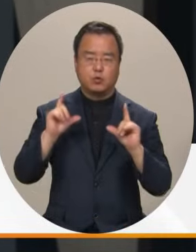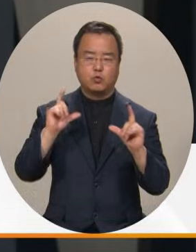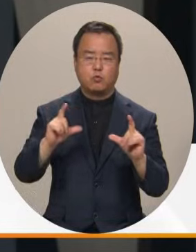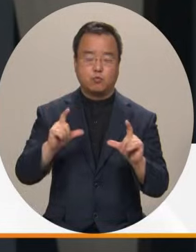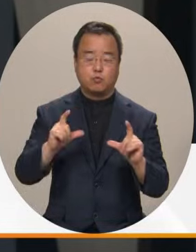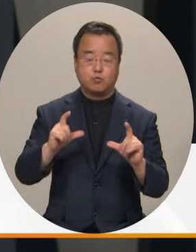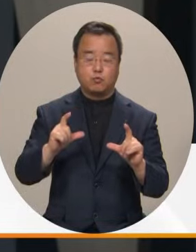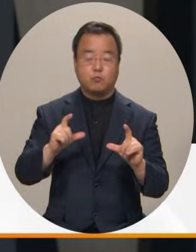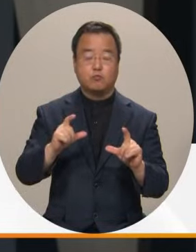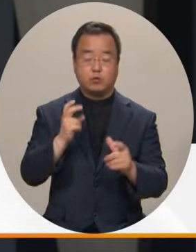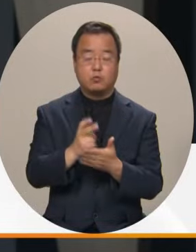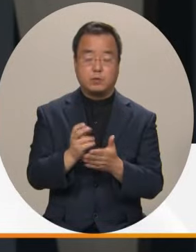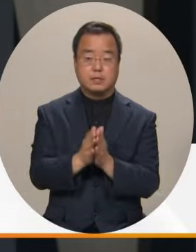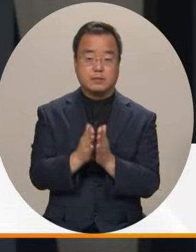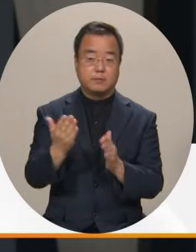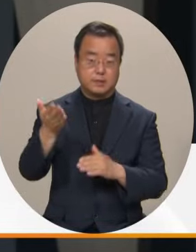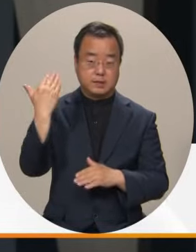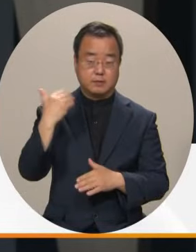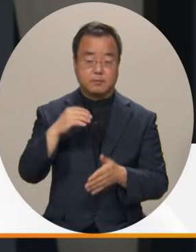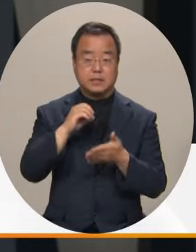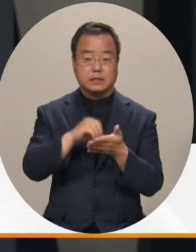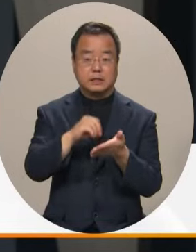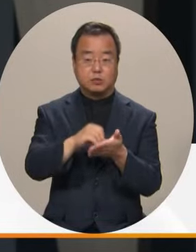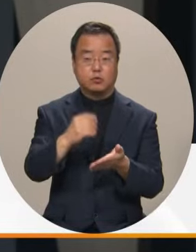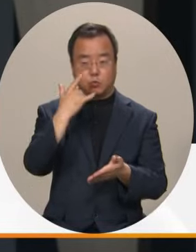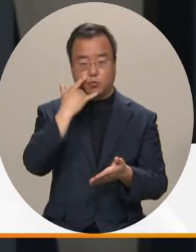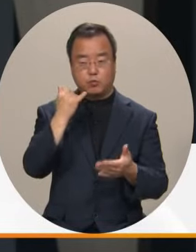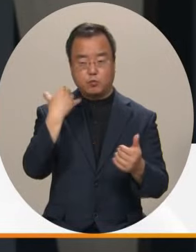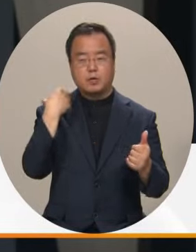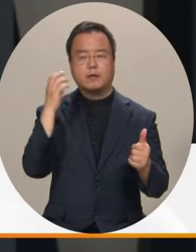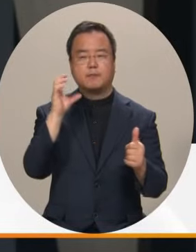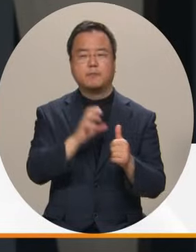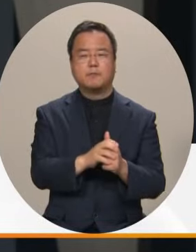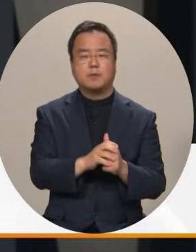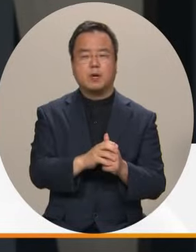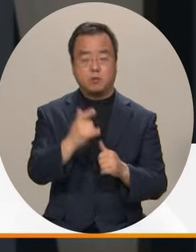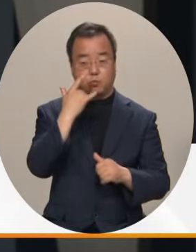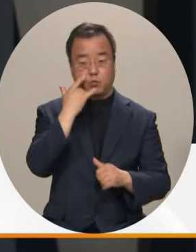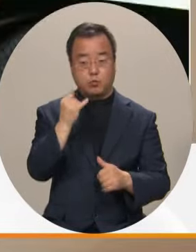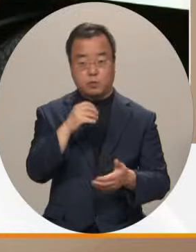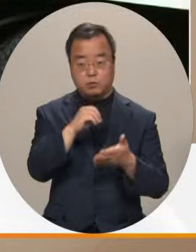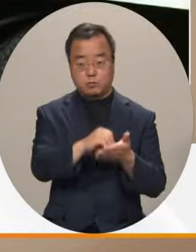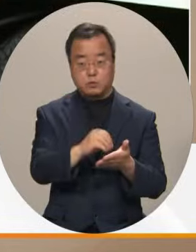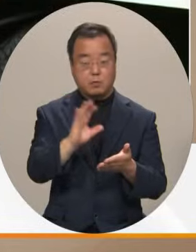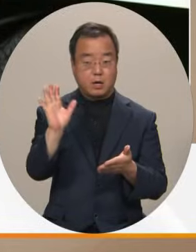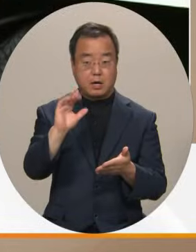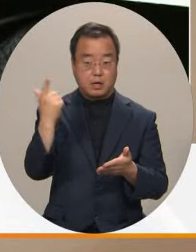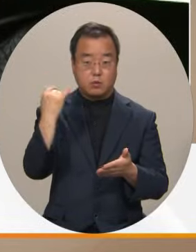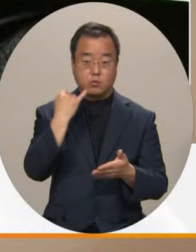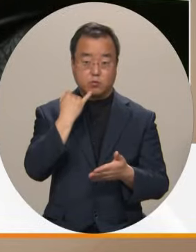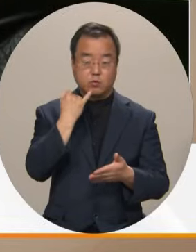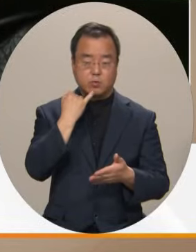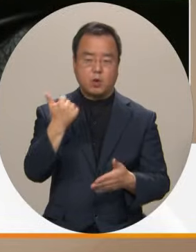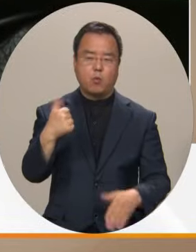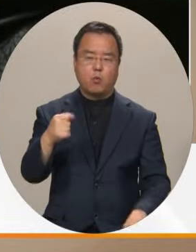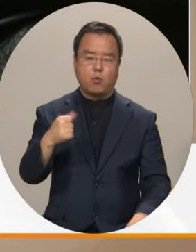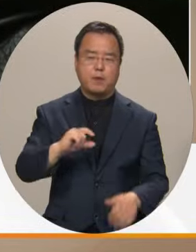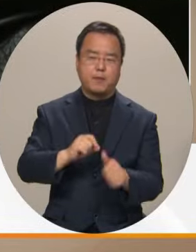신고를 주로 부모에게만 맡겨 놨습니다 어 뭐 부모가 신고하지 않아도 상관이 없고 5만 원 정도의